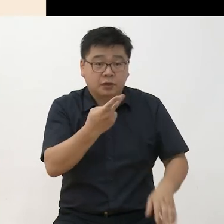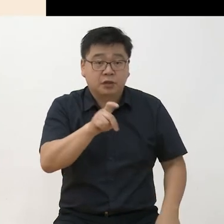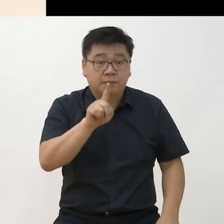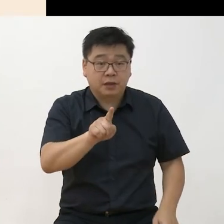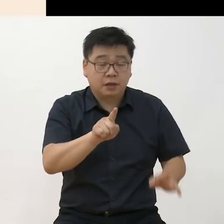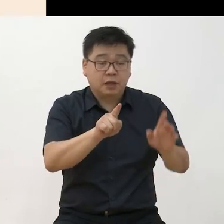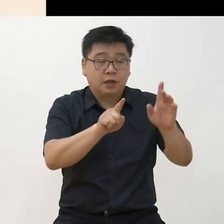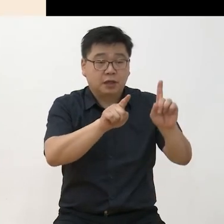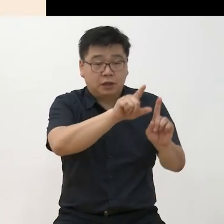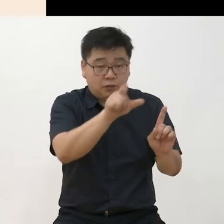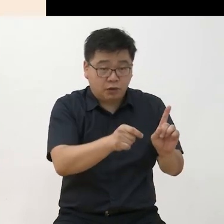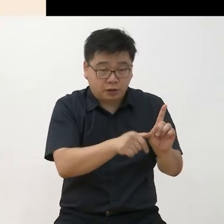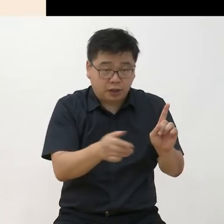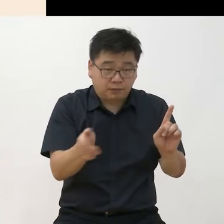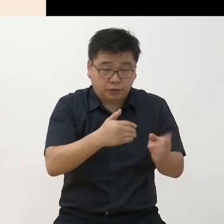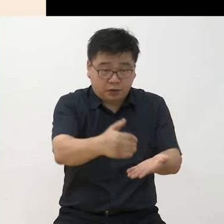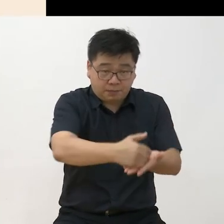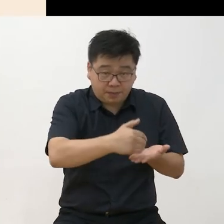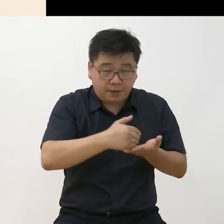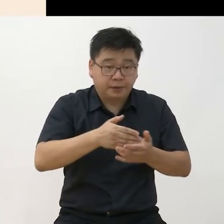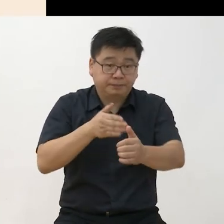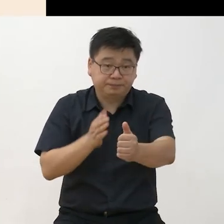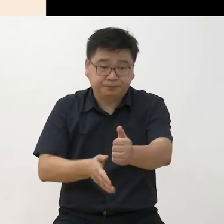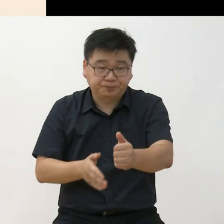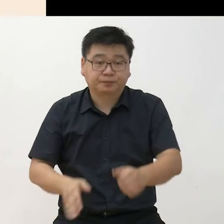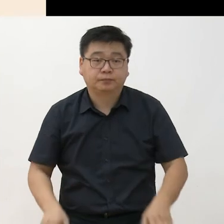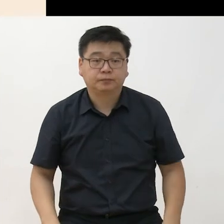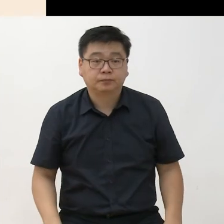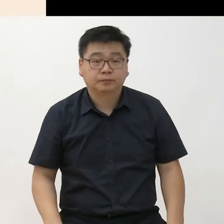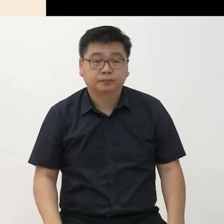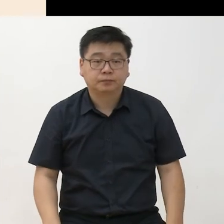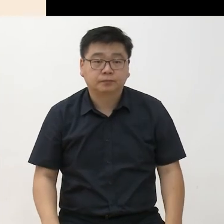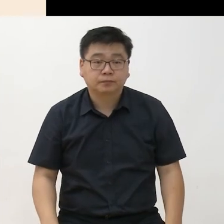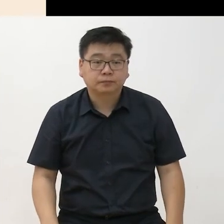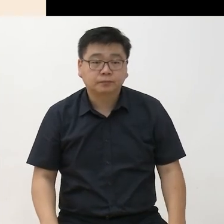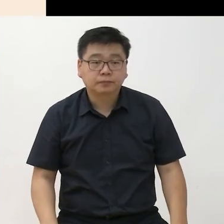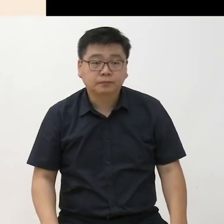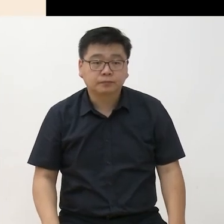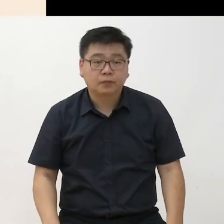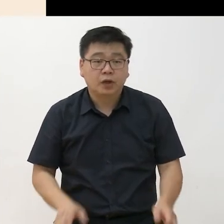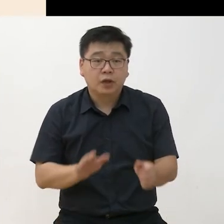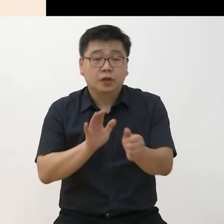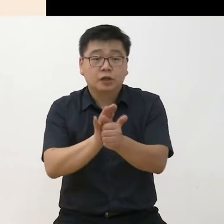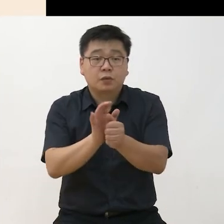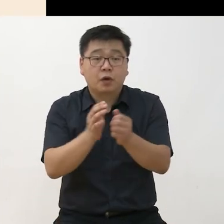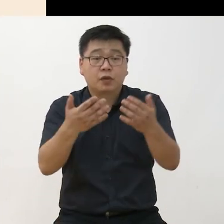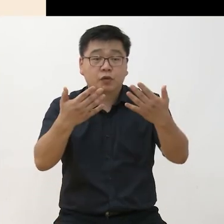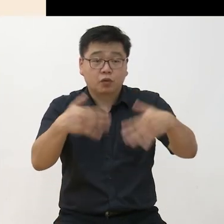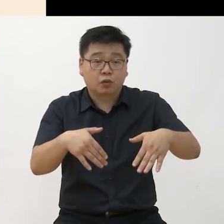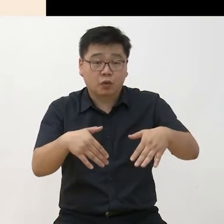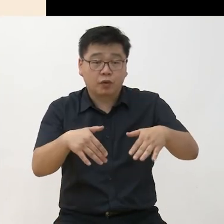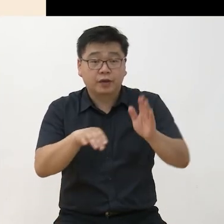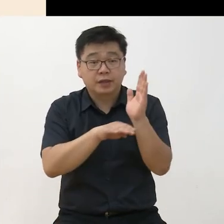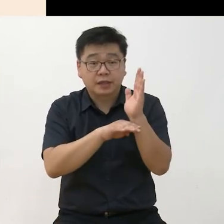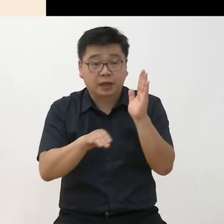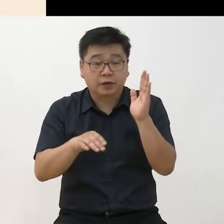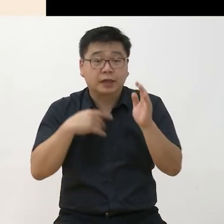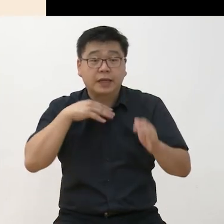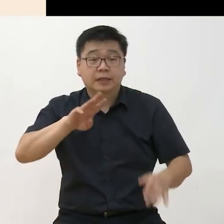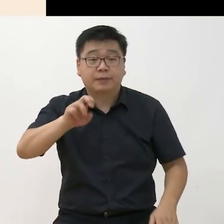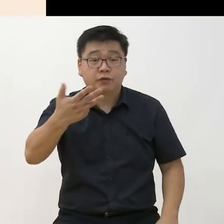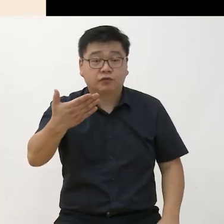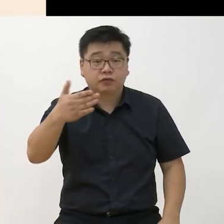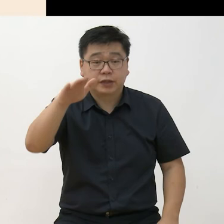그래서 그때 저희한테 지원 신청을 해주시면 되고요. 그 지원 신청 자격은 이제 만 39세